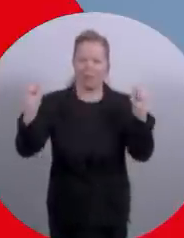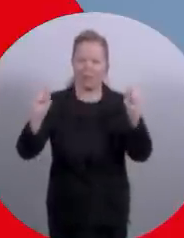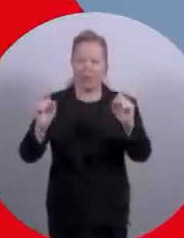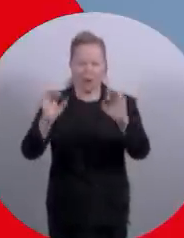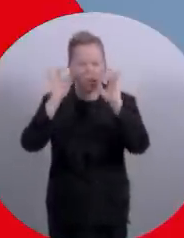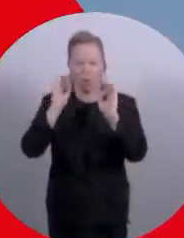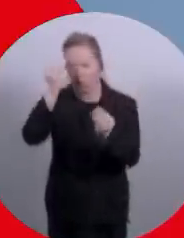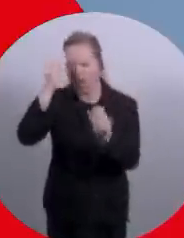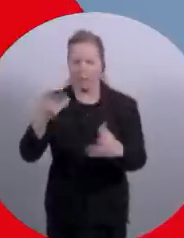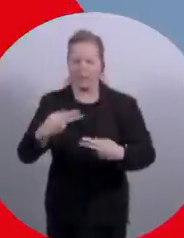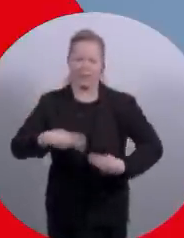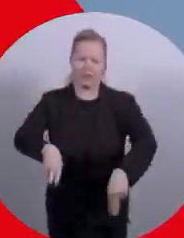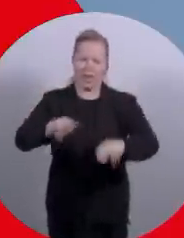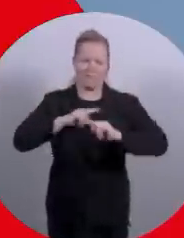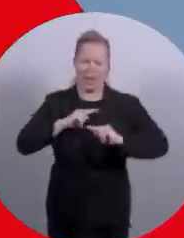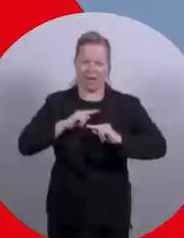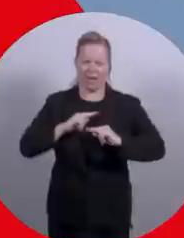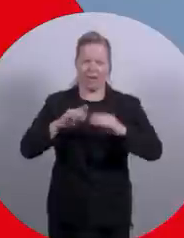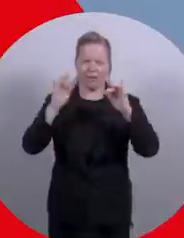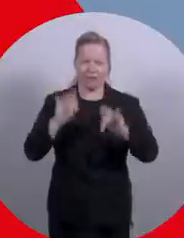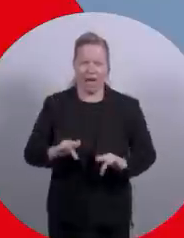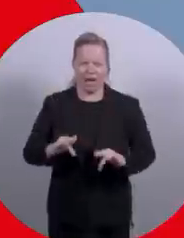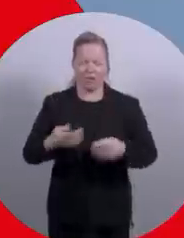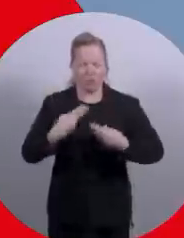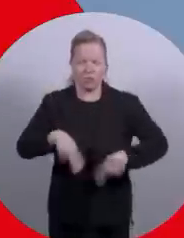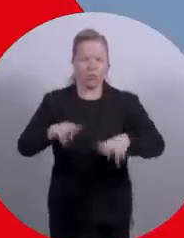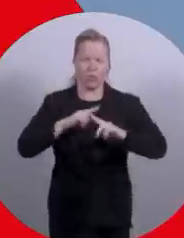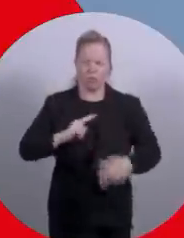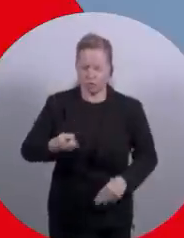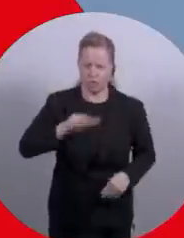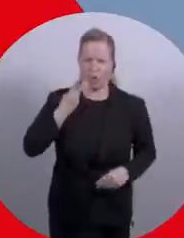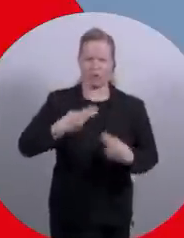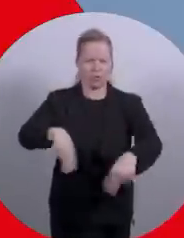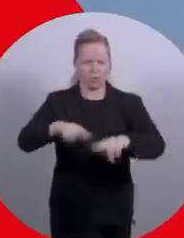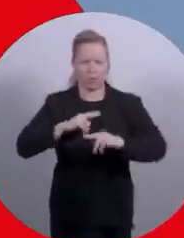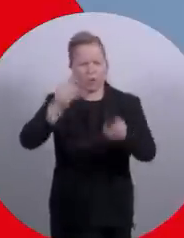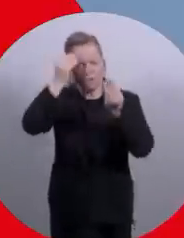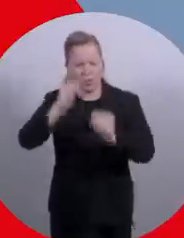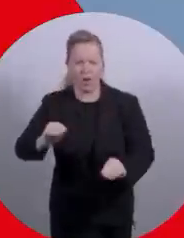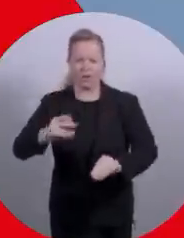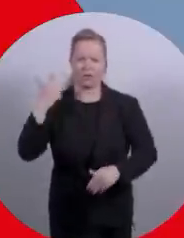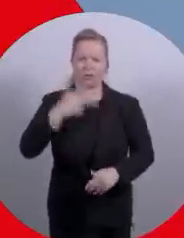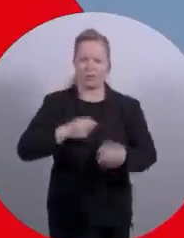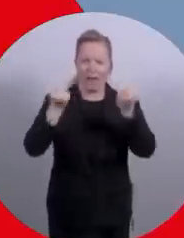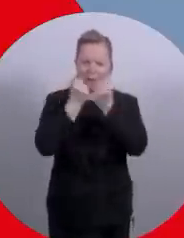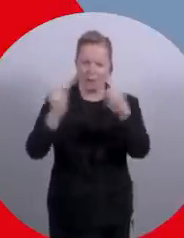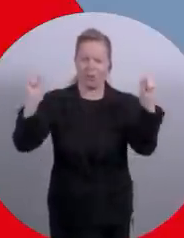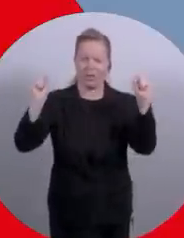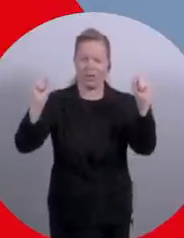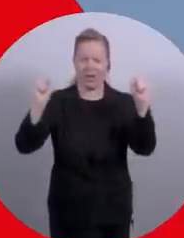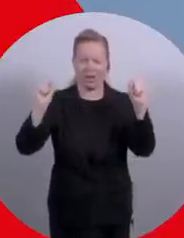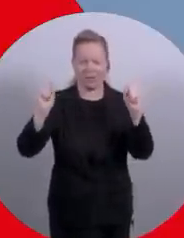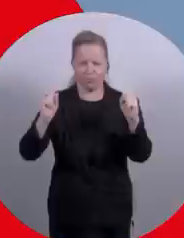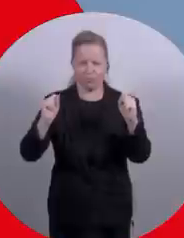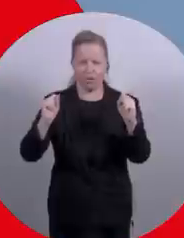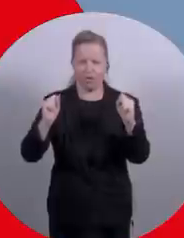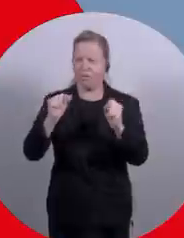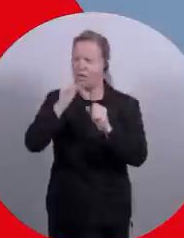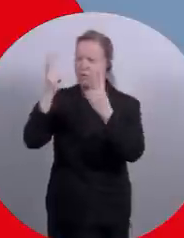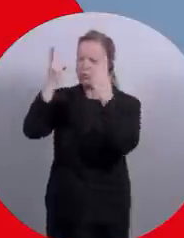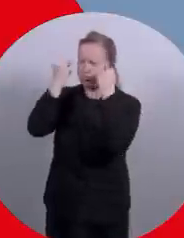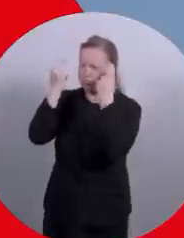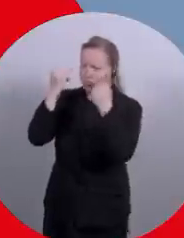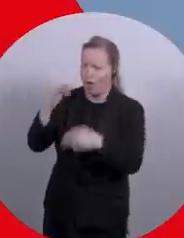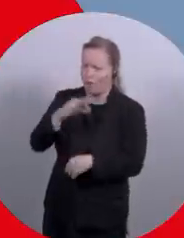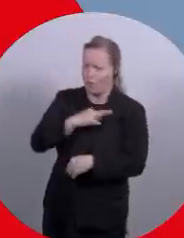also Sozialdemokratie voller Stolz voller Würde und vor allem als Sozialdemokratie die sie von nicht und niemanden fürchtet liebe